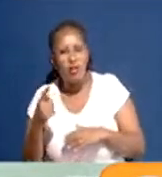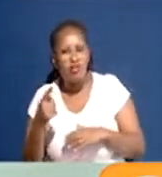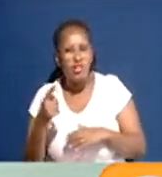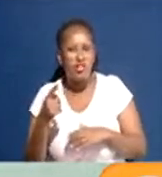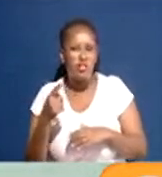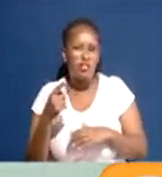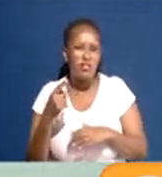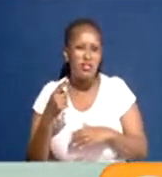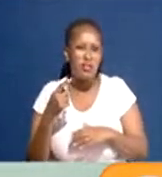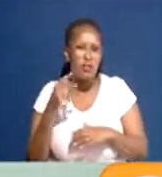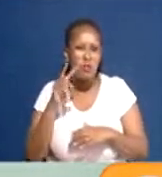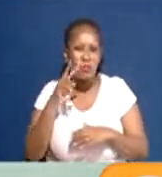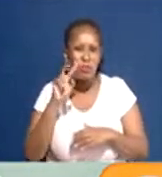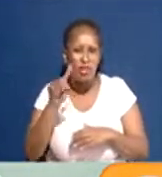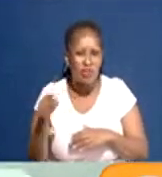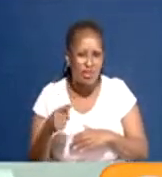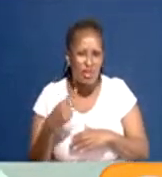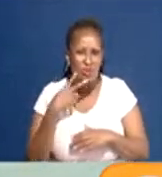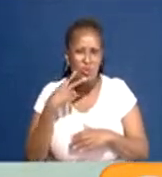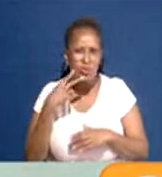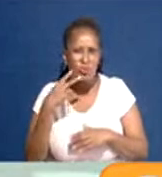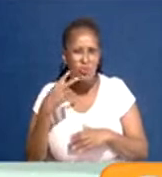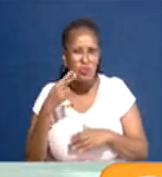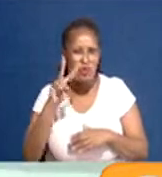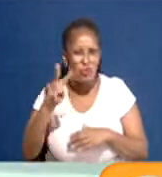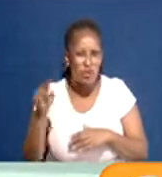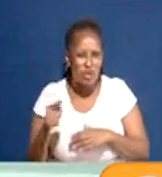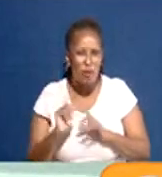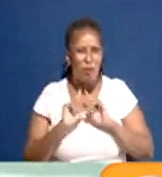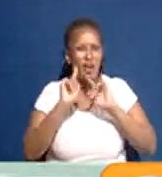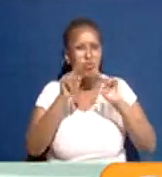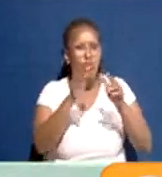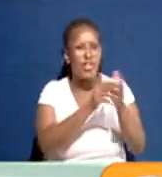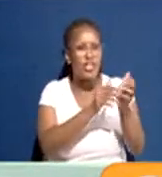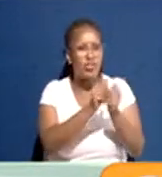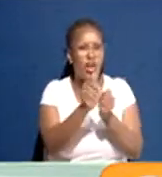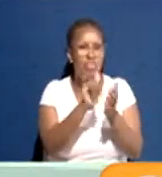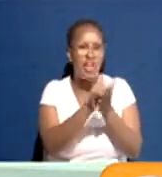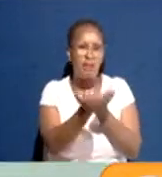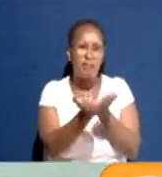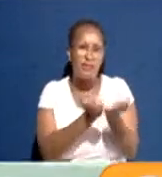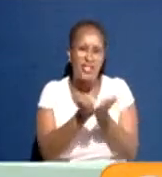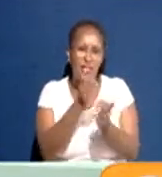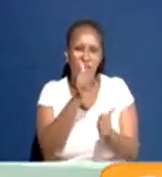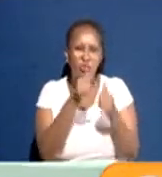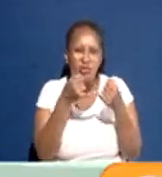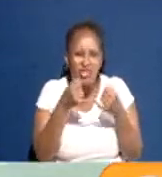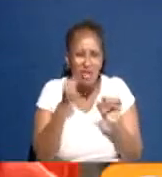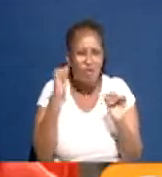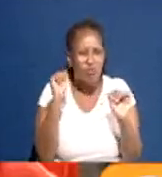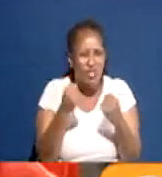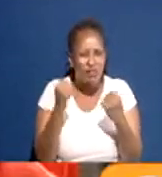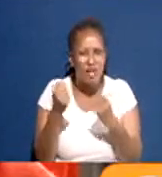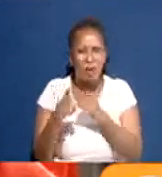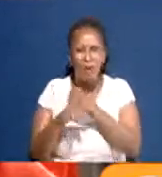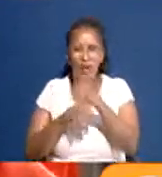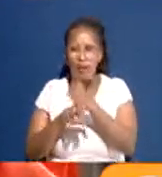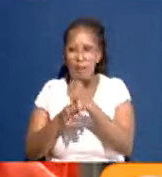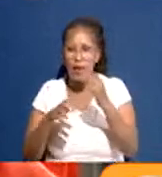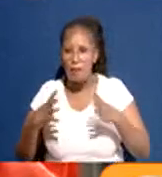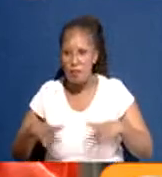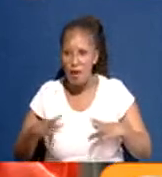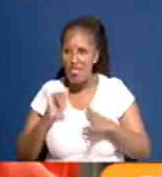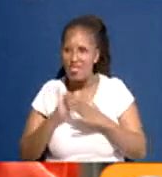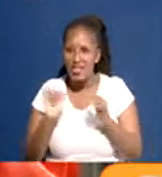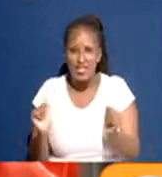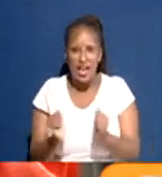wanakuja wanasambaratisha ile biashara ya ule mungwana. Wanakuja wanaharibu kioski ya watu, wananyang'anya watu mali. Hiyo